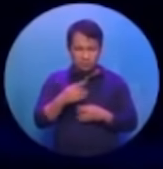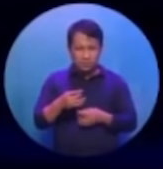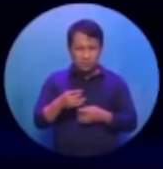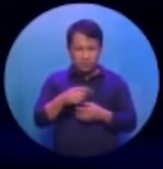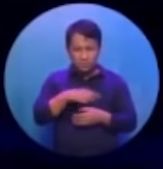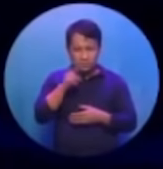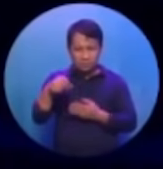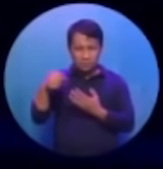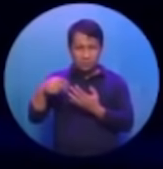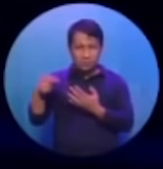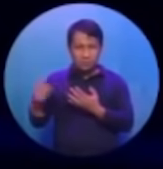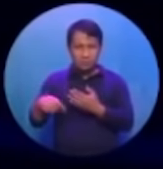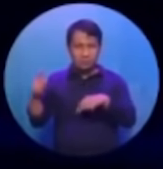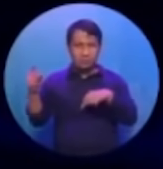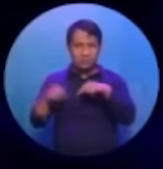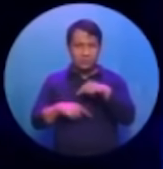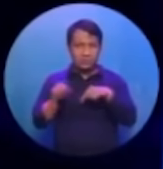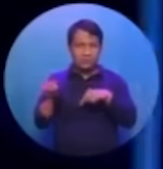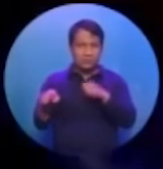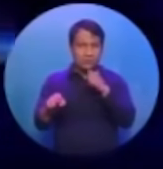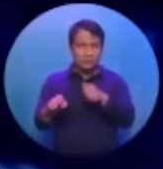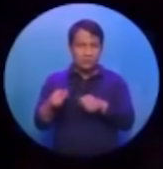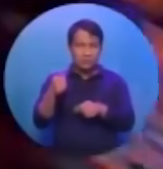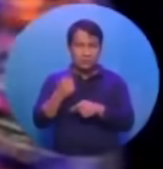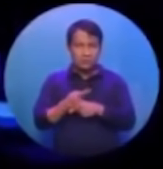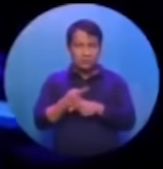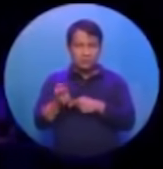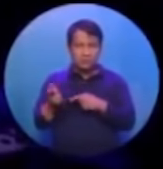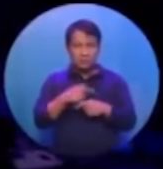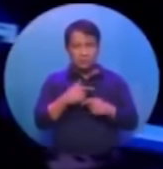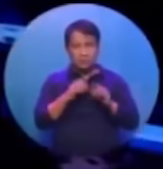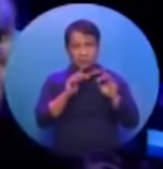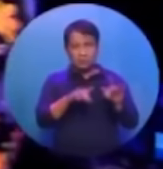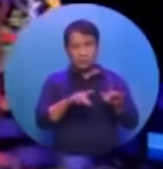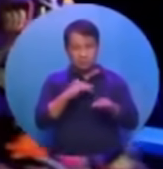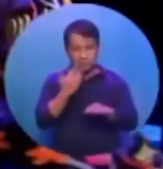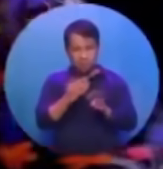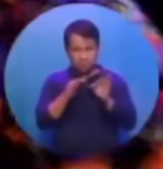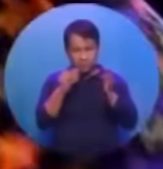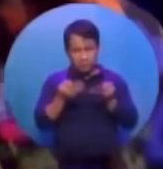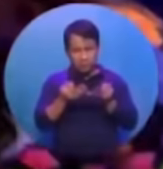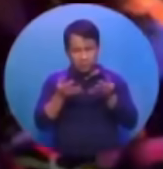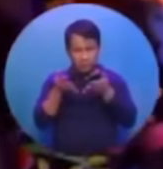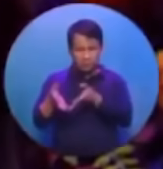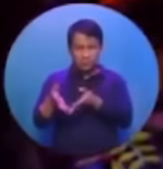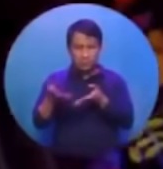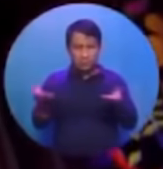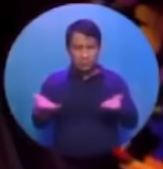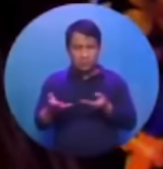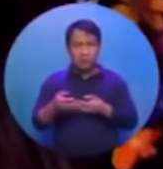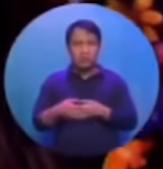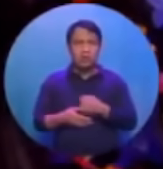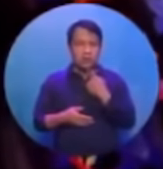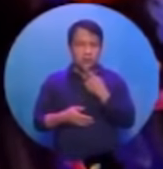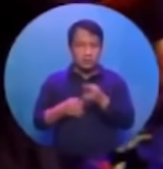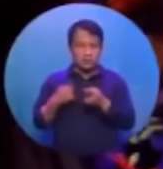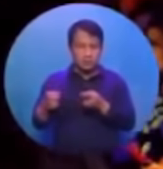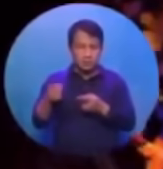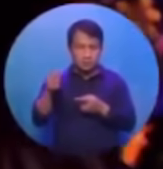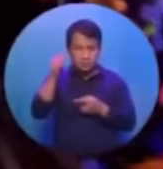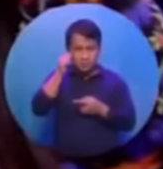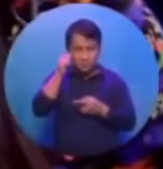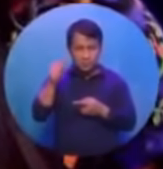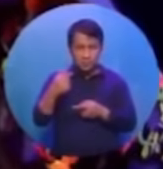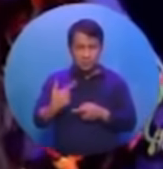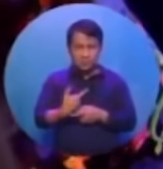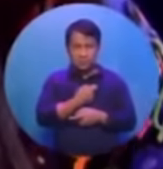umapid. Parusahan niyo, Idol, para dito lara ng iba. Kawawa ang pamilya ditong naiwan. Eto pa, Idol Rafi, sabi ni Angelic Limales,